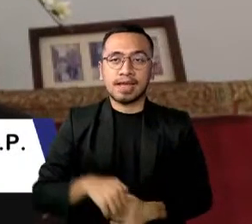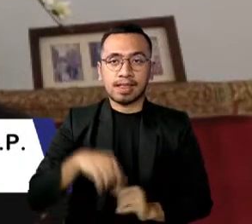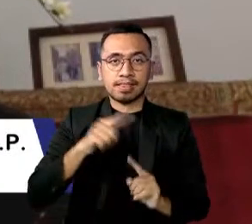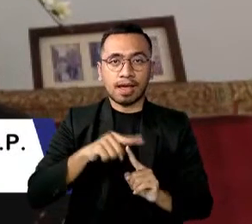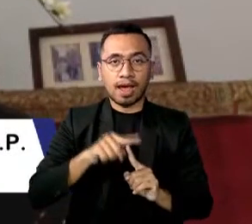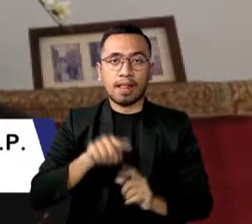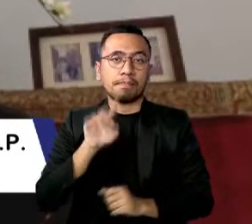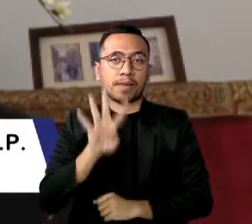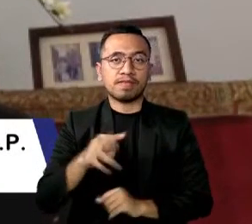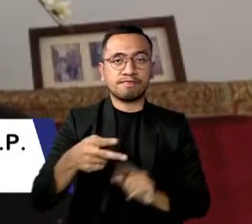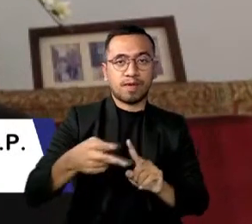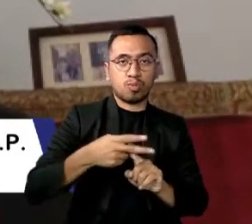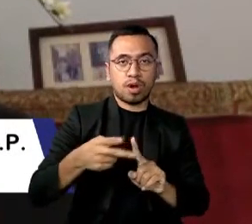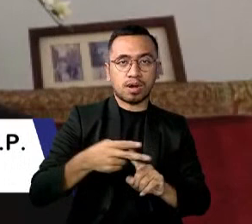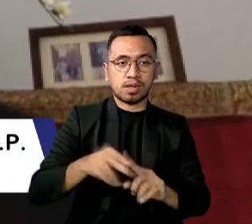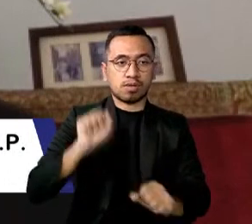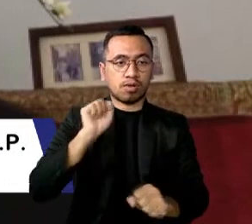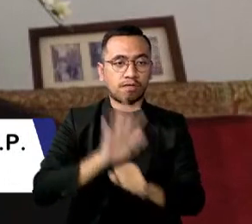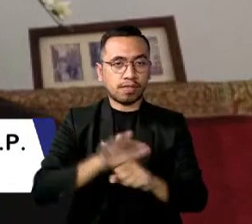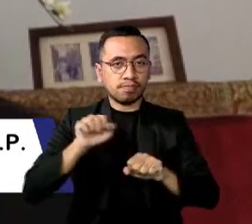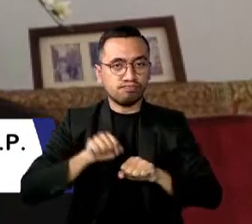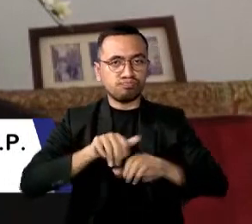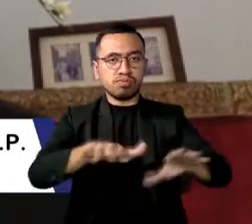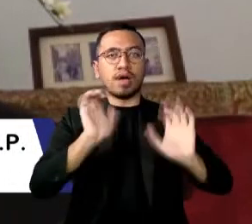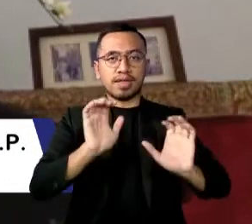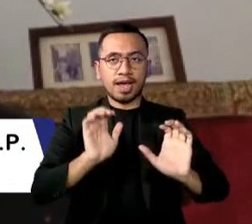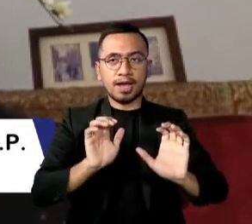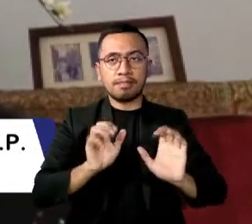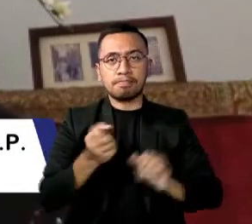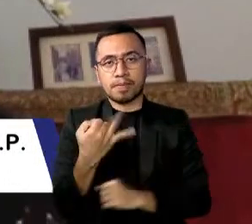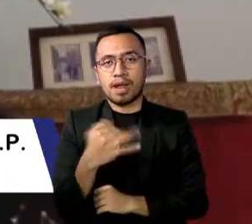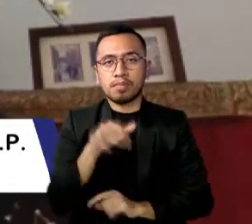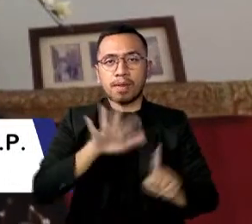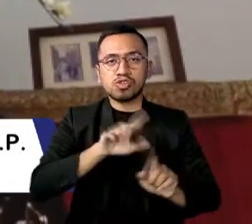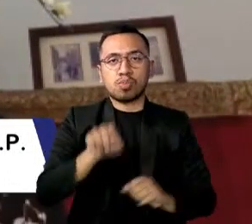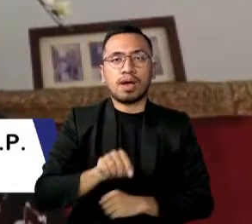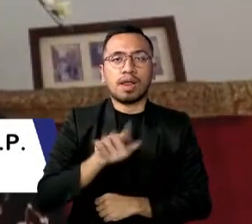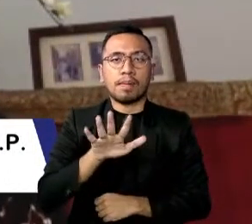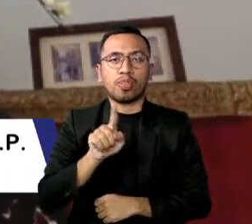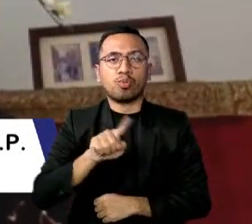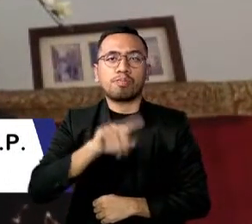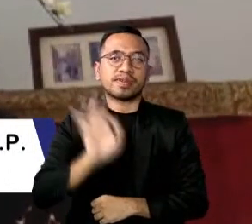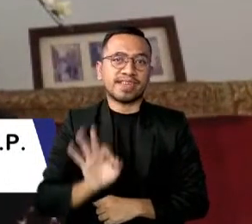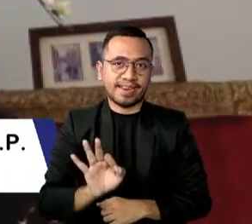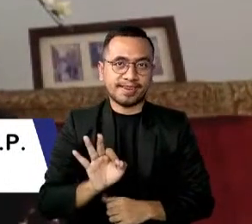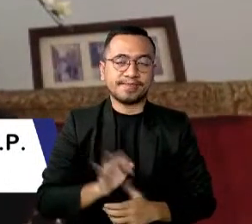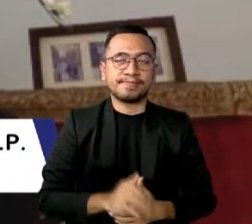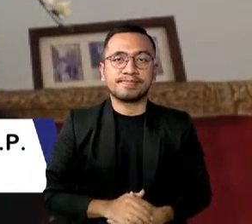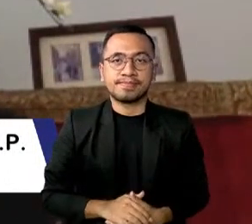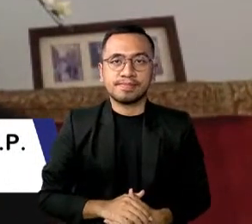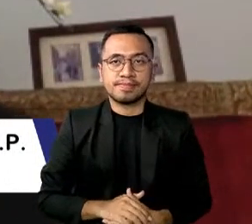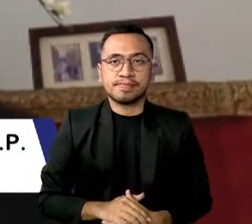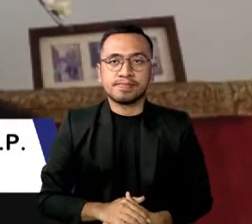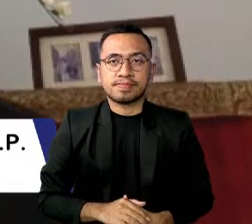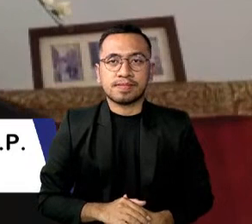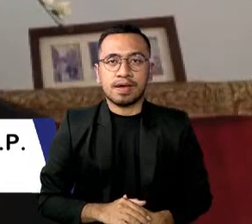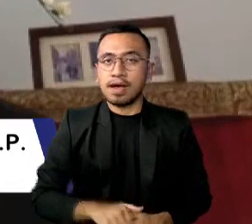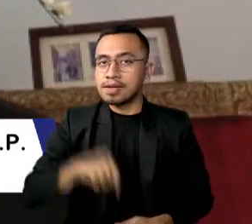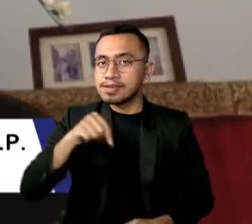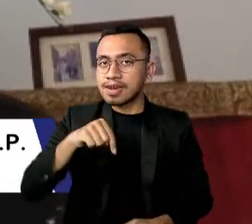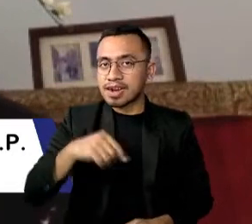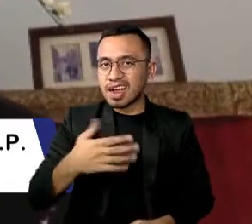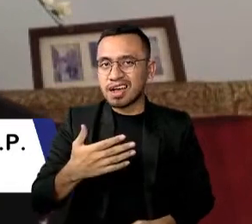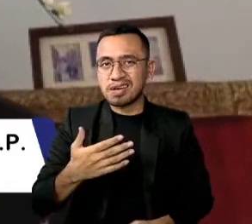Februari ini kasus aktif masih terus tinggi 15,5 09 persen dan kemudian kita sudah menembus